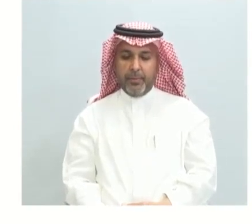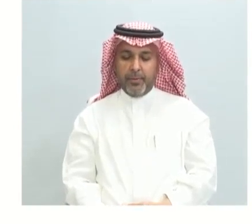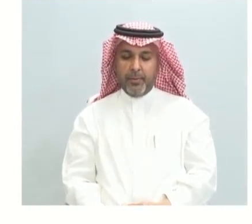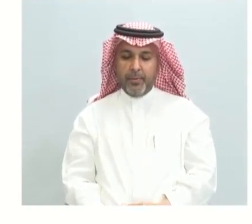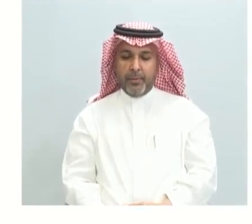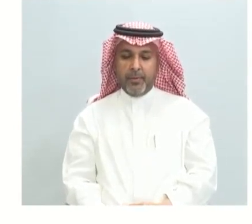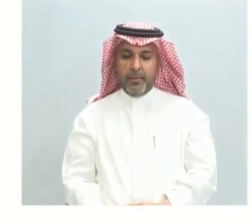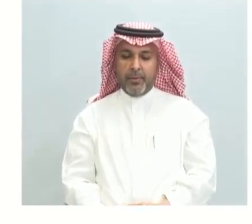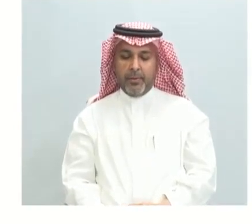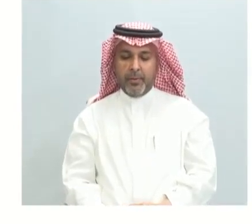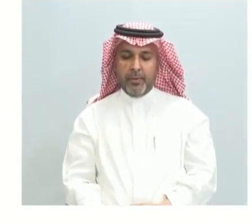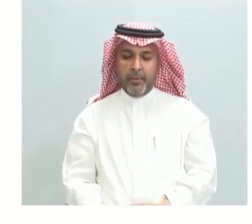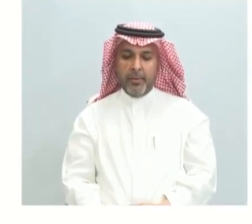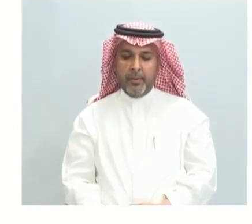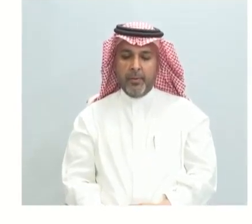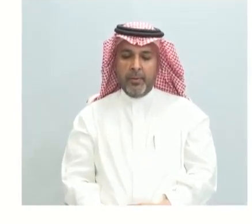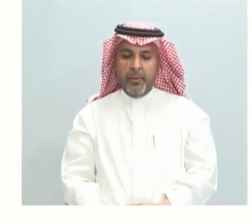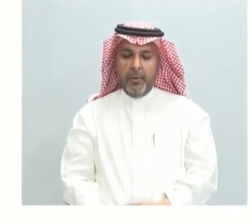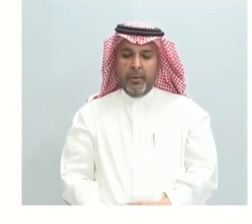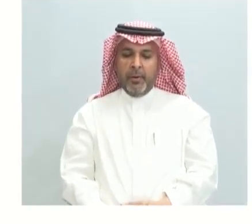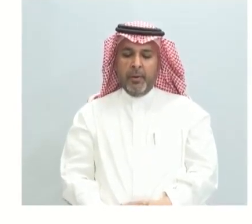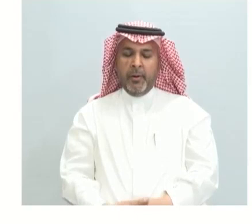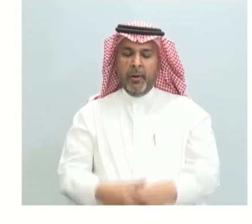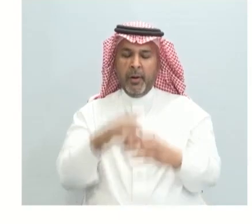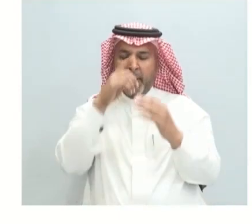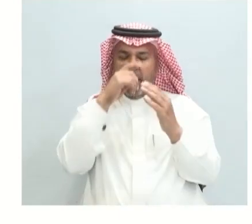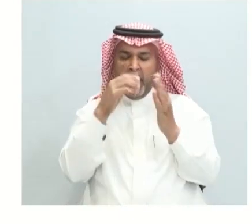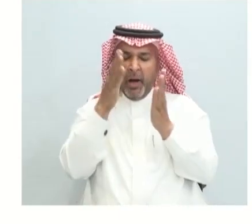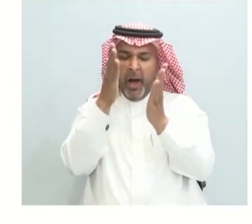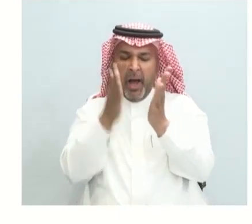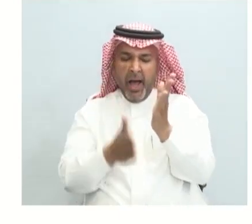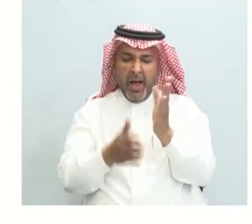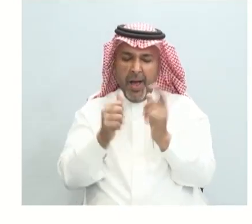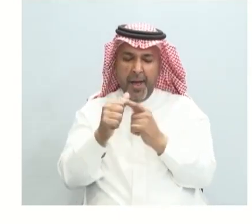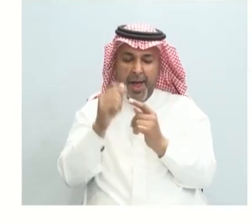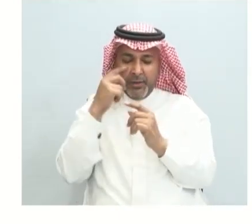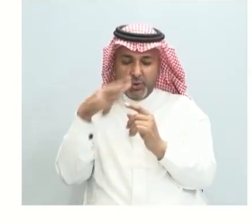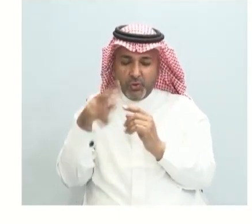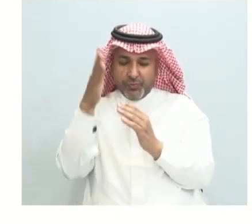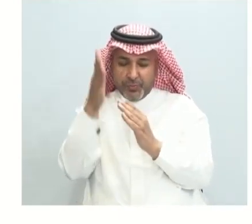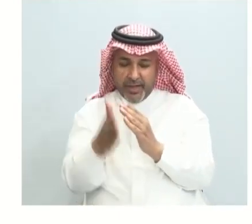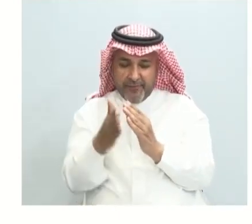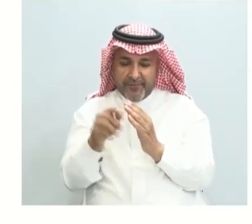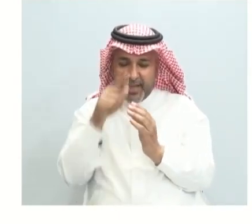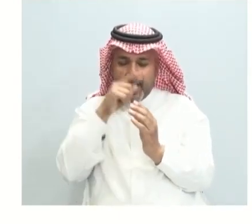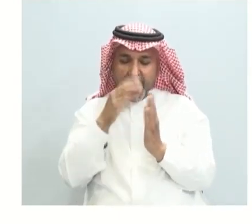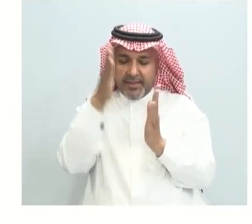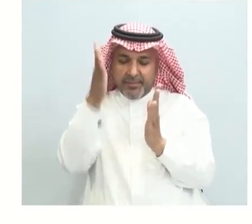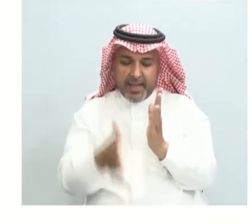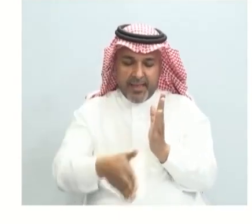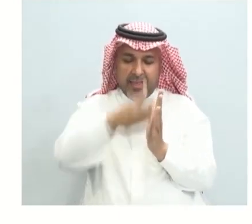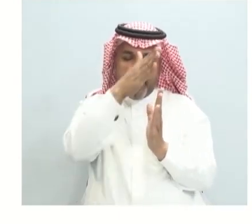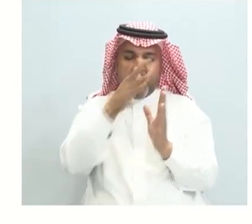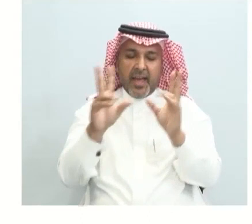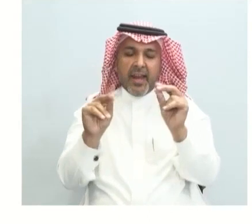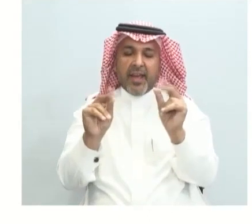ربما تكون الزاويه لو كان المثلث منفرج الزاويه ربما تكون الزاويه في الربع الثاني فبالتالي هاتان الزاويتان لهما نفس